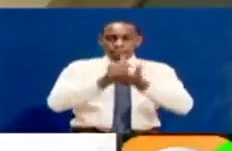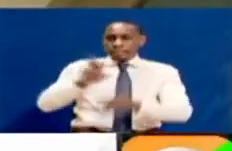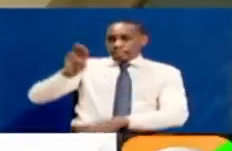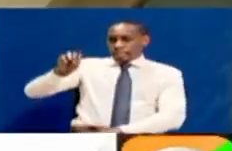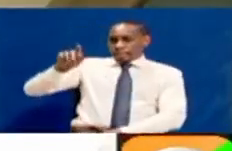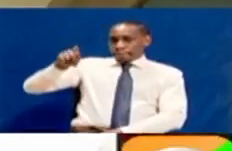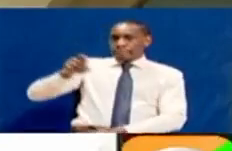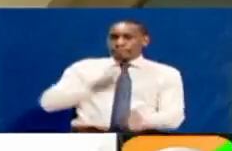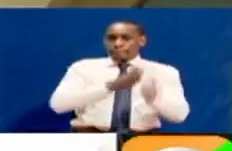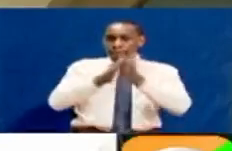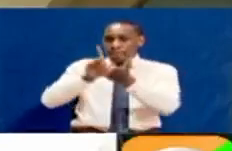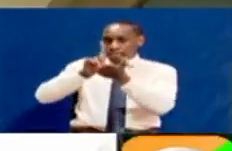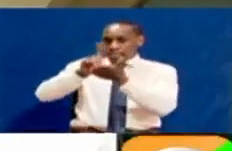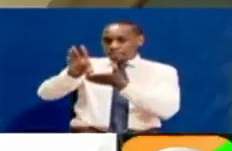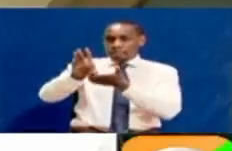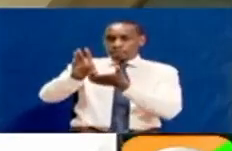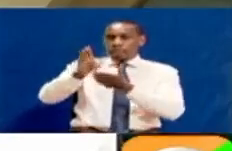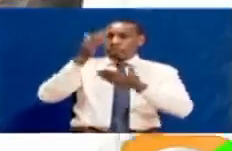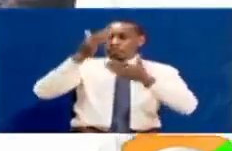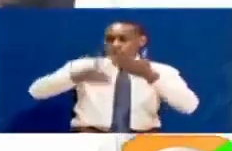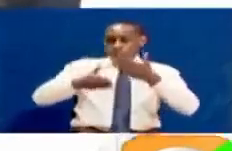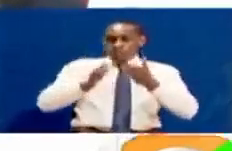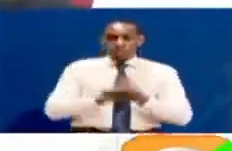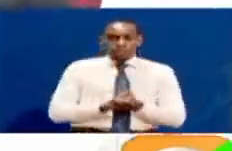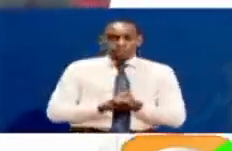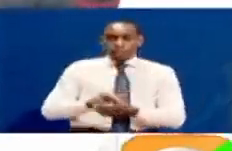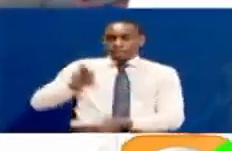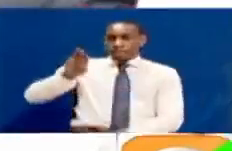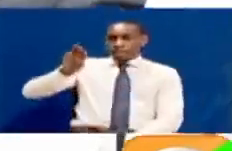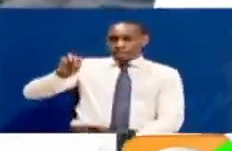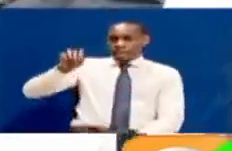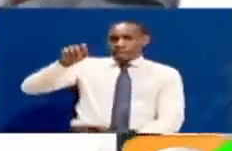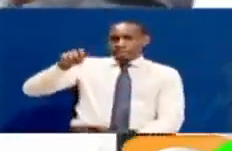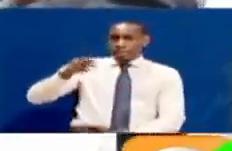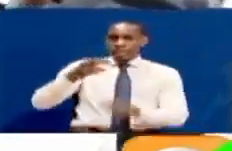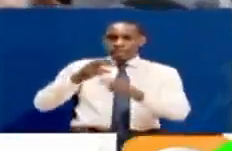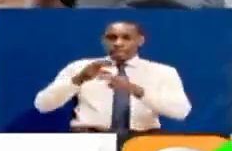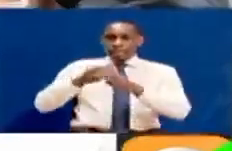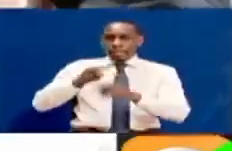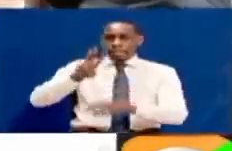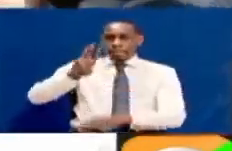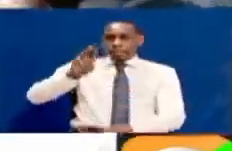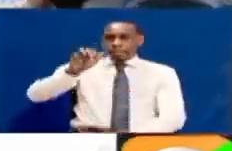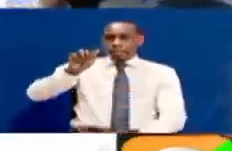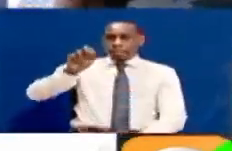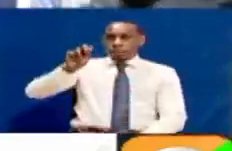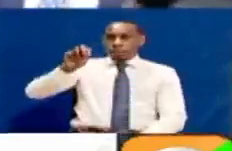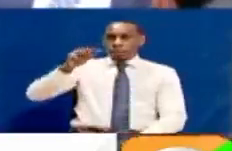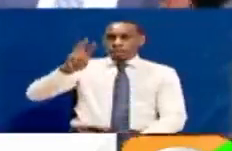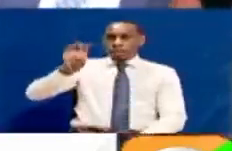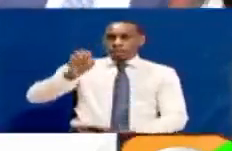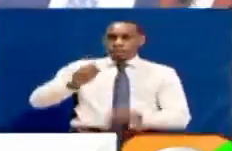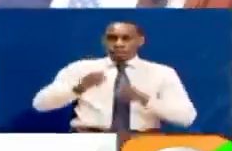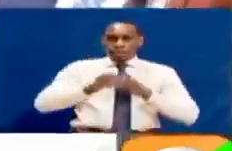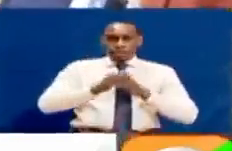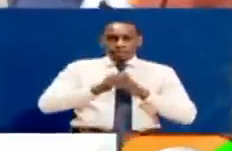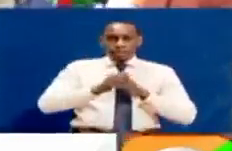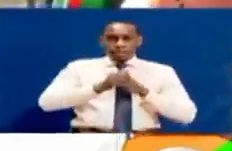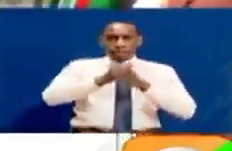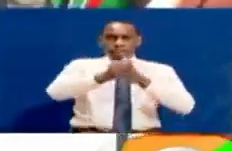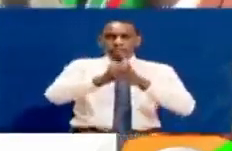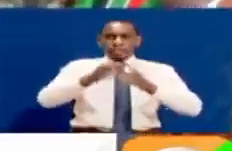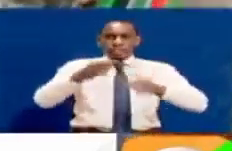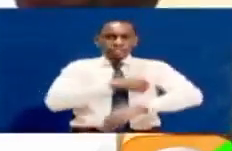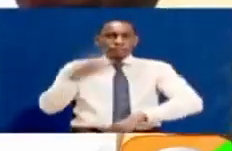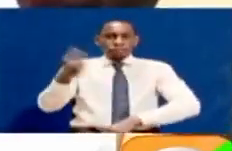wabunge wanaopanga kumuondoa ofisini kusitishwa. Mbunge wa Navoholo Emmanuel Wangwe, ambaye ndiye kiranja wa wengi bungeni,